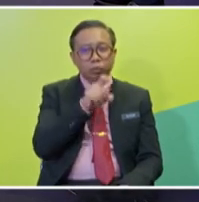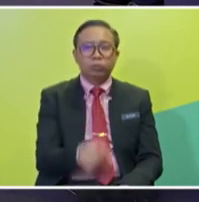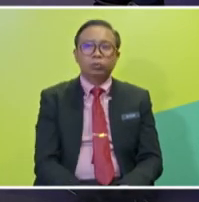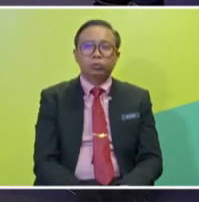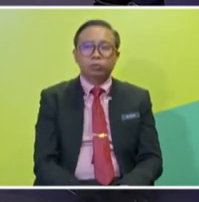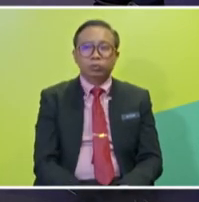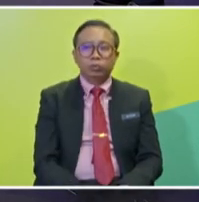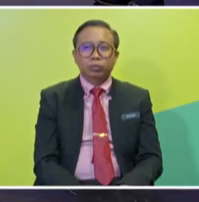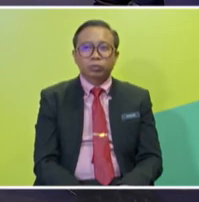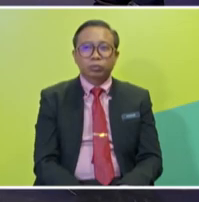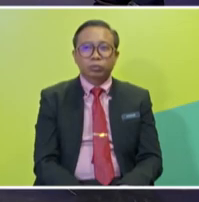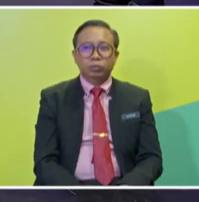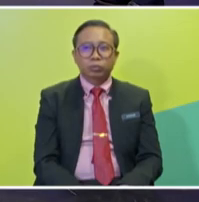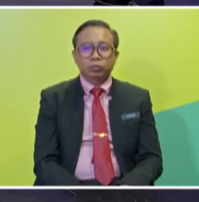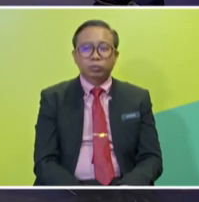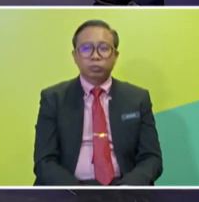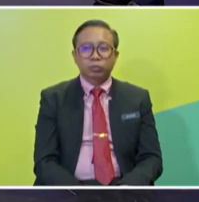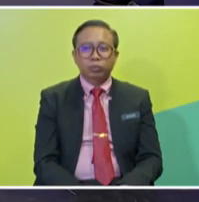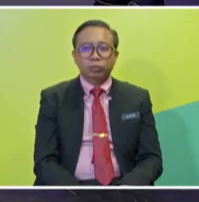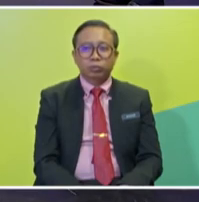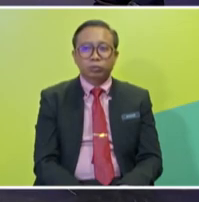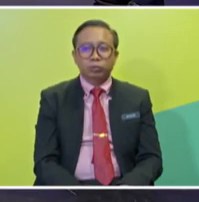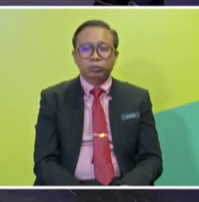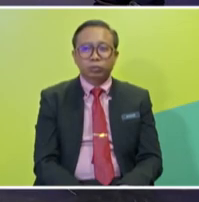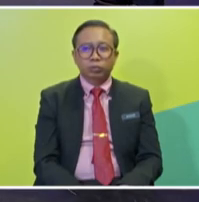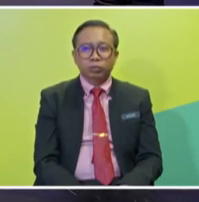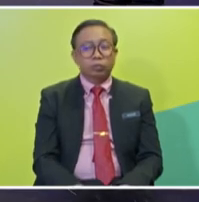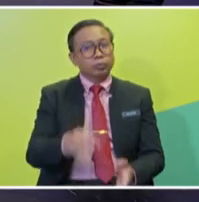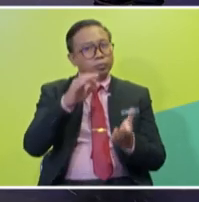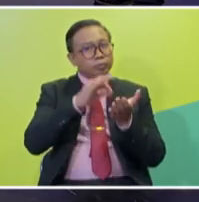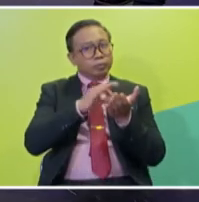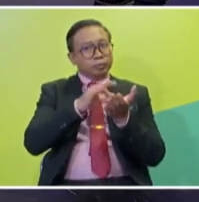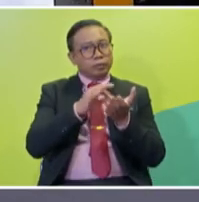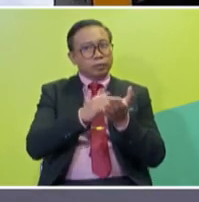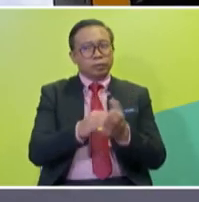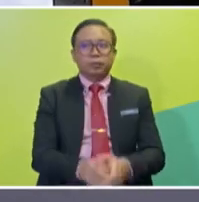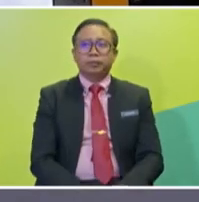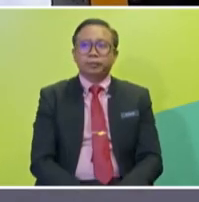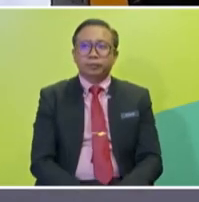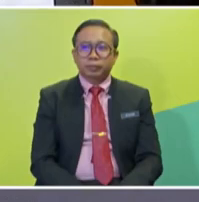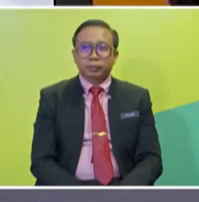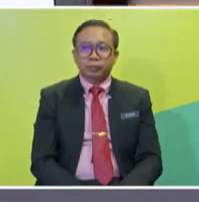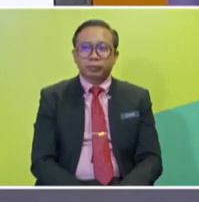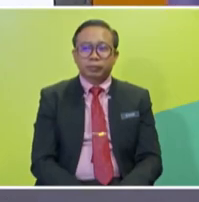tadi ketidak belajar yang ini untuk ayam juga banyak